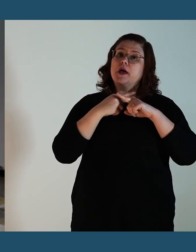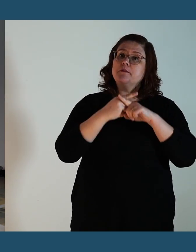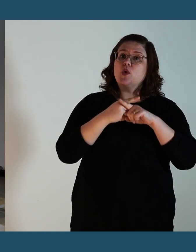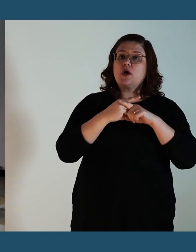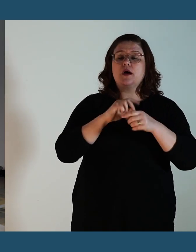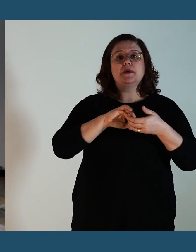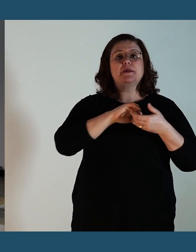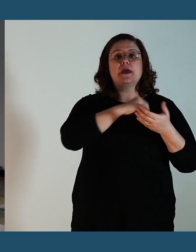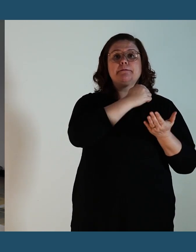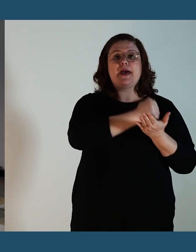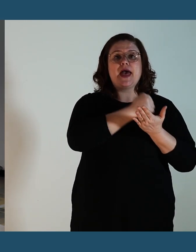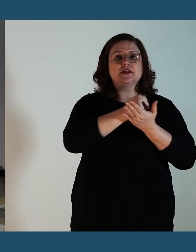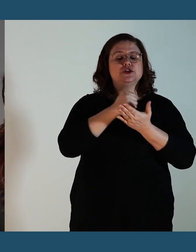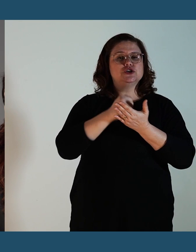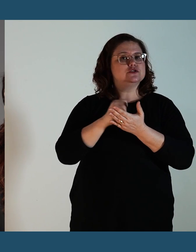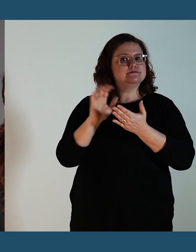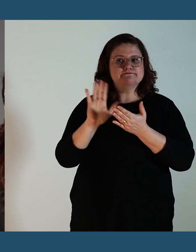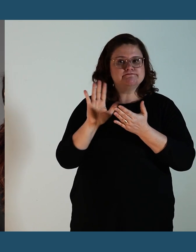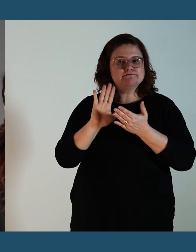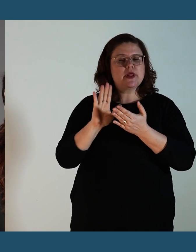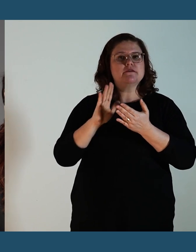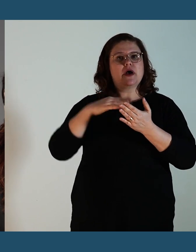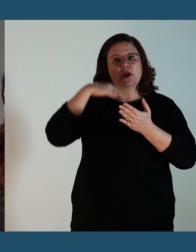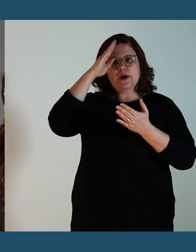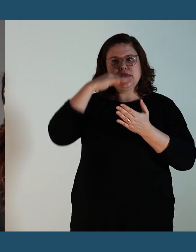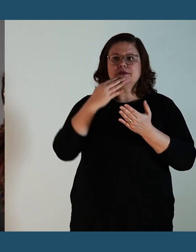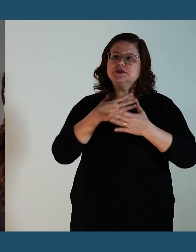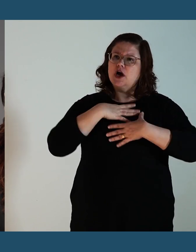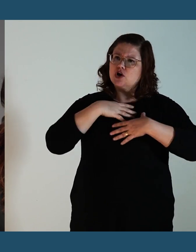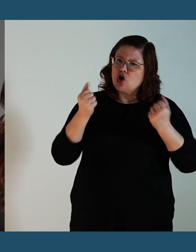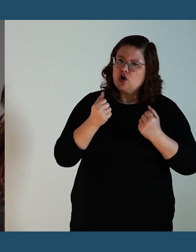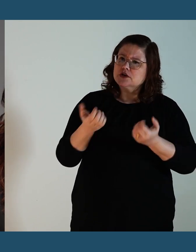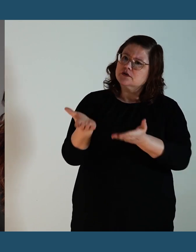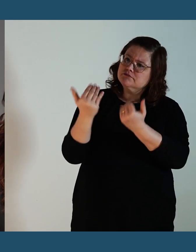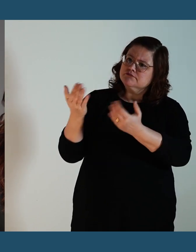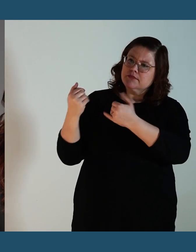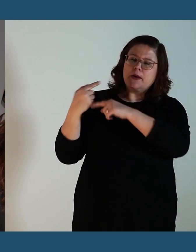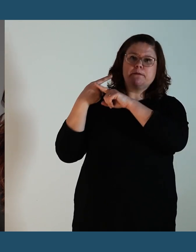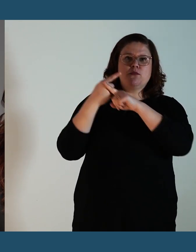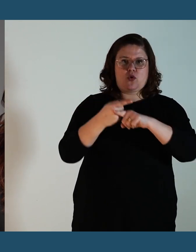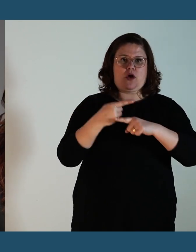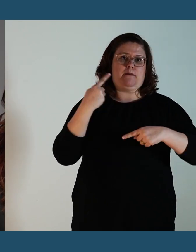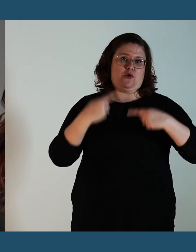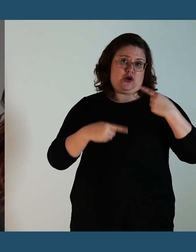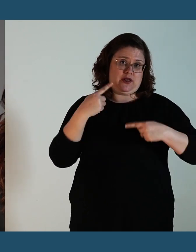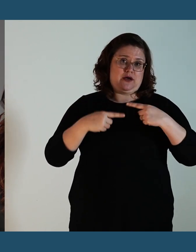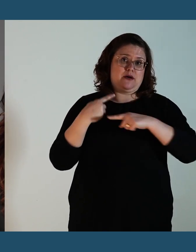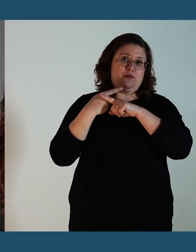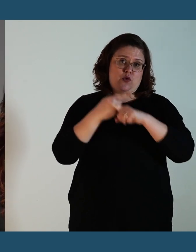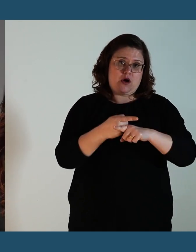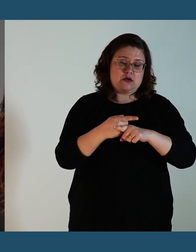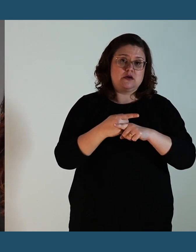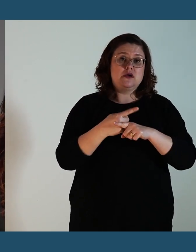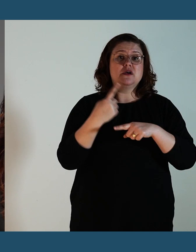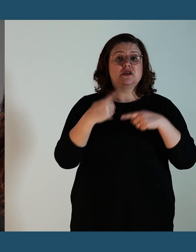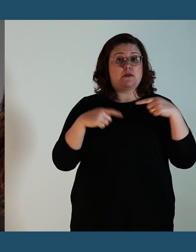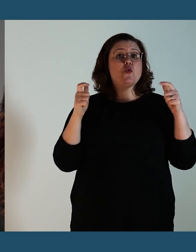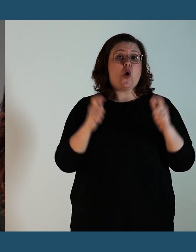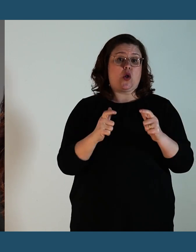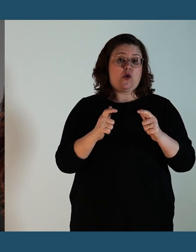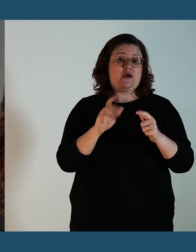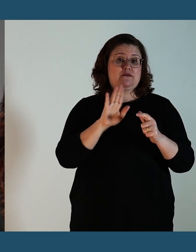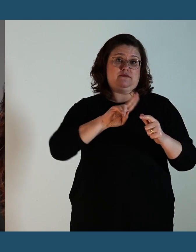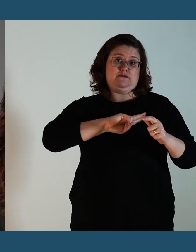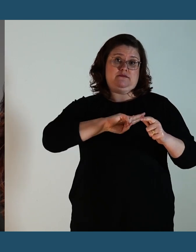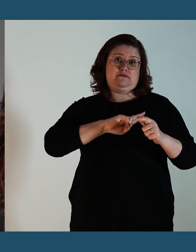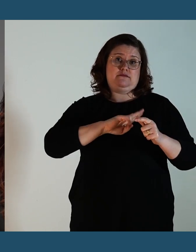osallistutaan päätöksentekoon, vaan meidän tehtävänä on myös rohkaista ihmisiä mukaan politiikkaan. Ja mun mielestä puolueella on myös tässä iso vastuu. Ja itse